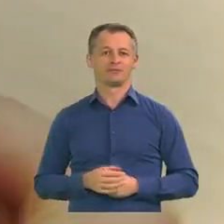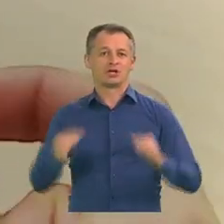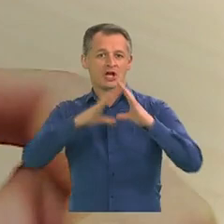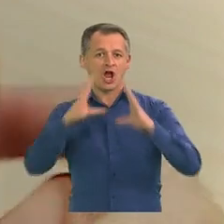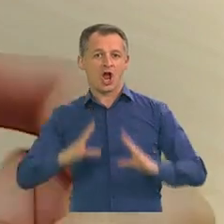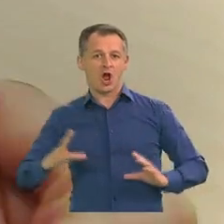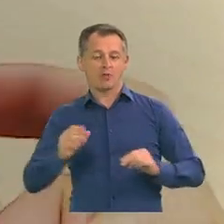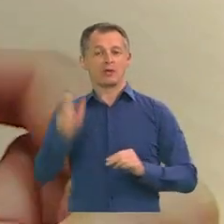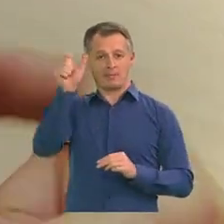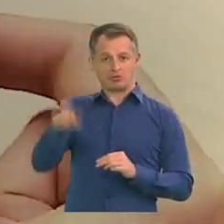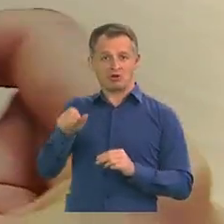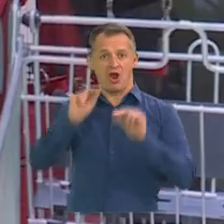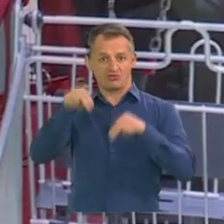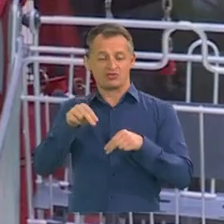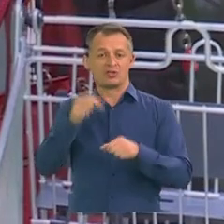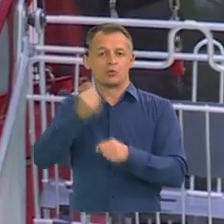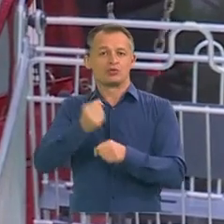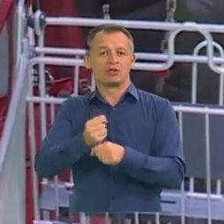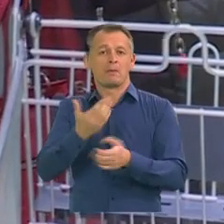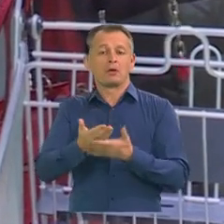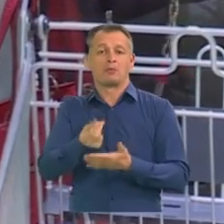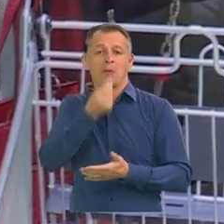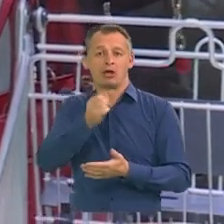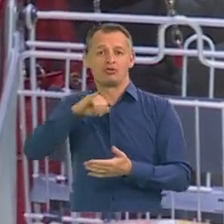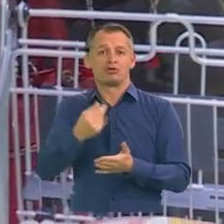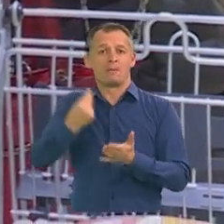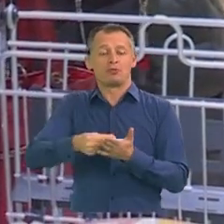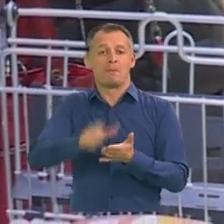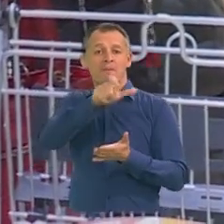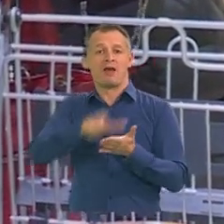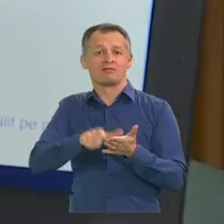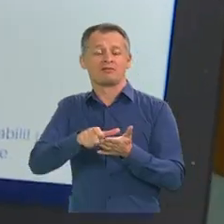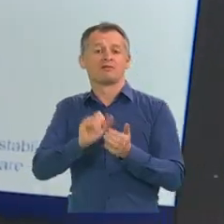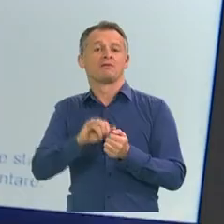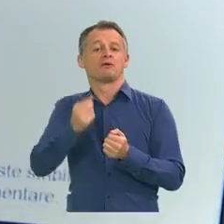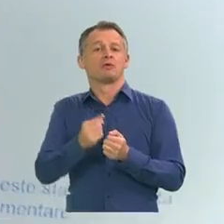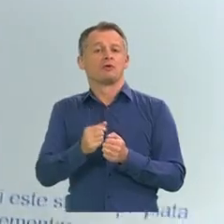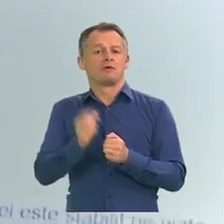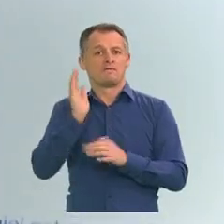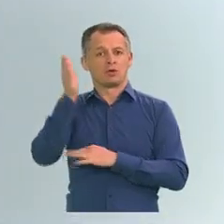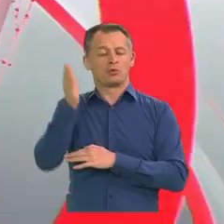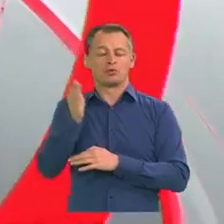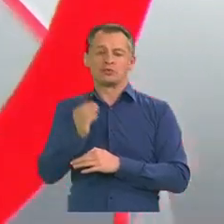Și românii au ajuns să muncească doar pentru mâncare și plata facturilor, iar viitorul este sumbru.